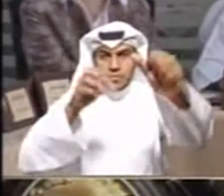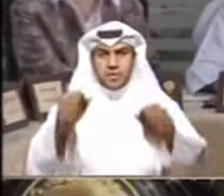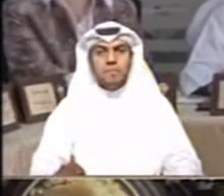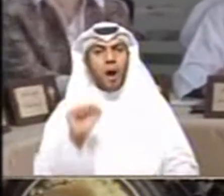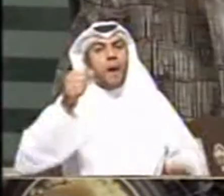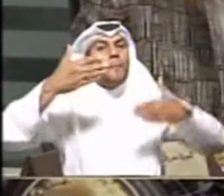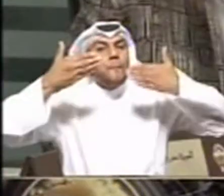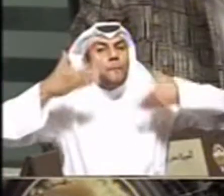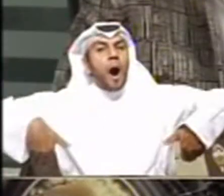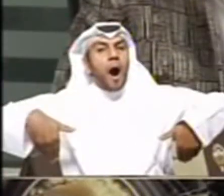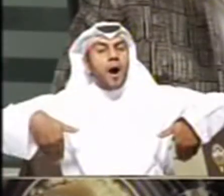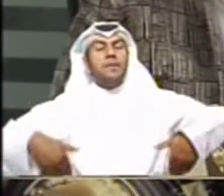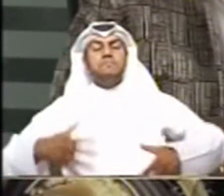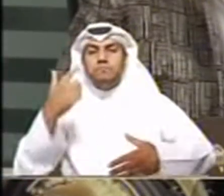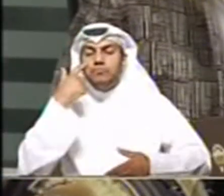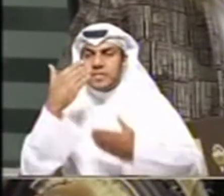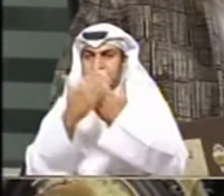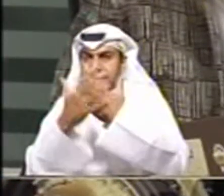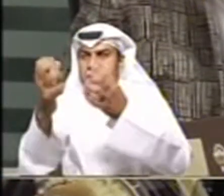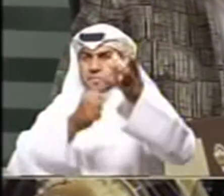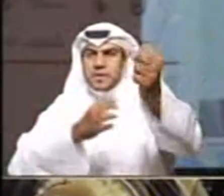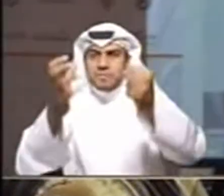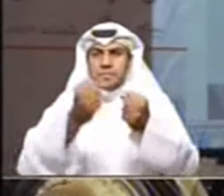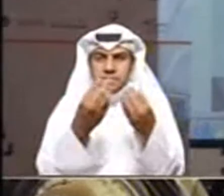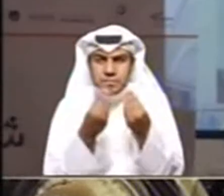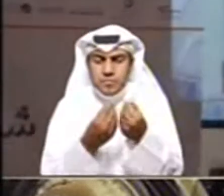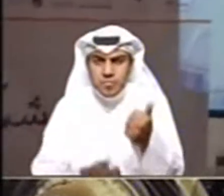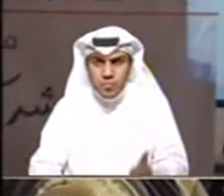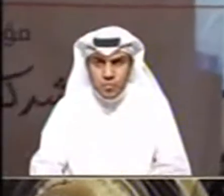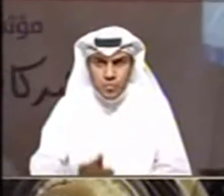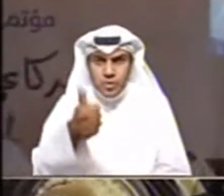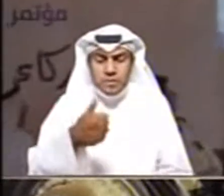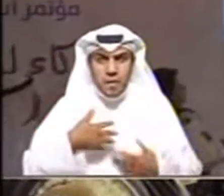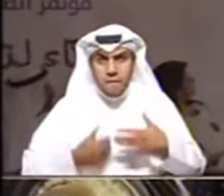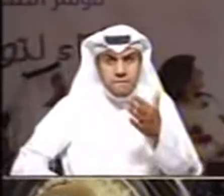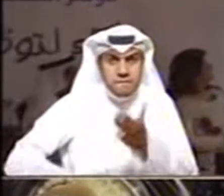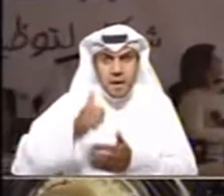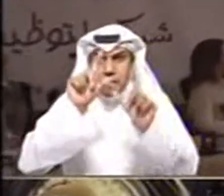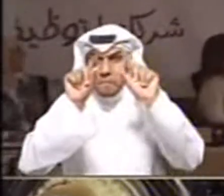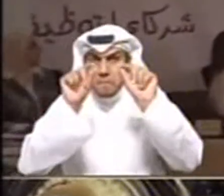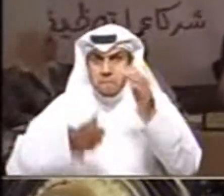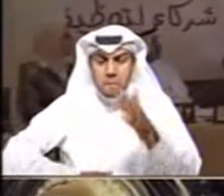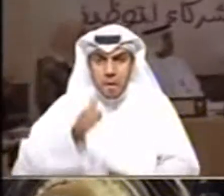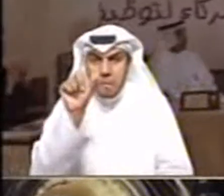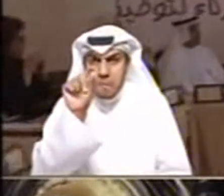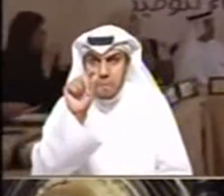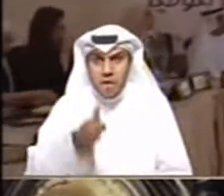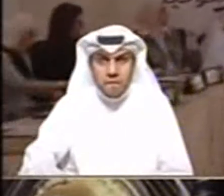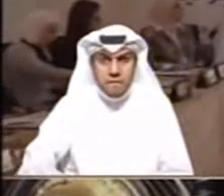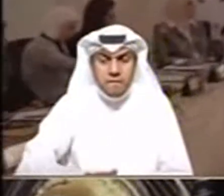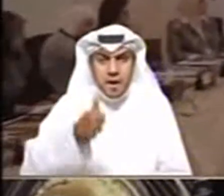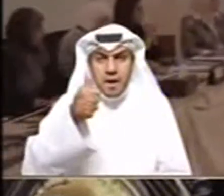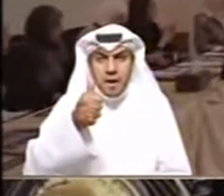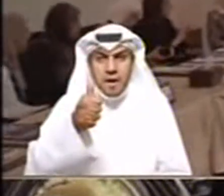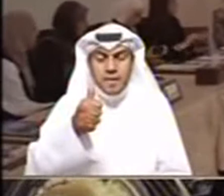نتعامل مع معاقين. فنجاح العشرين في عملية التدريب وتوظيفهم وتسكينهم في عيادات مرضى القدم